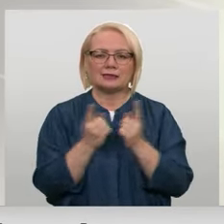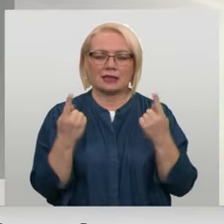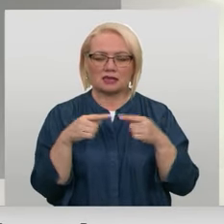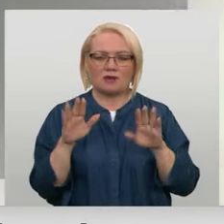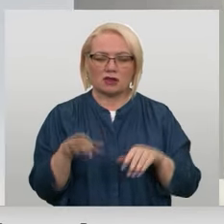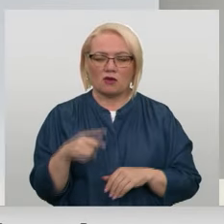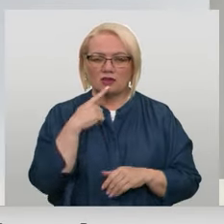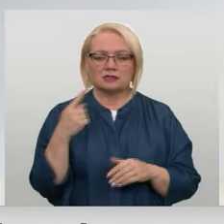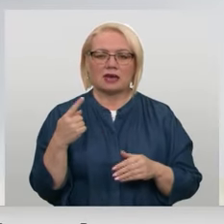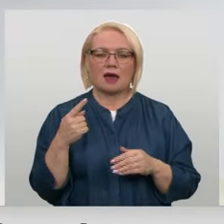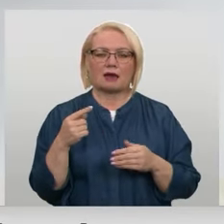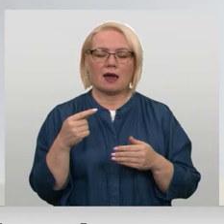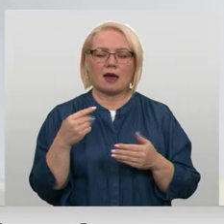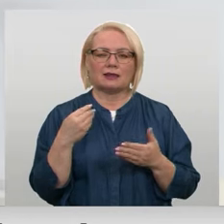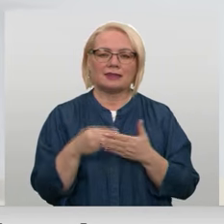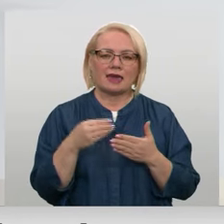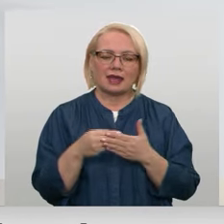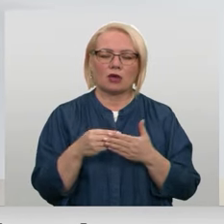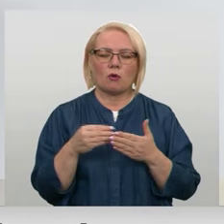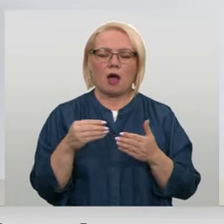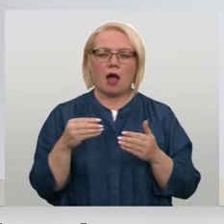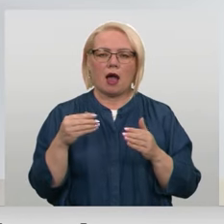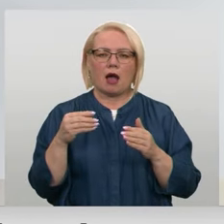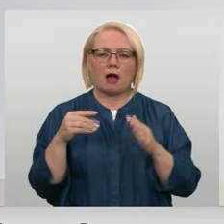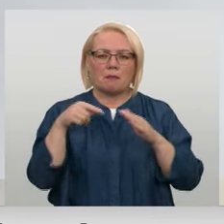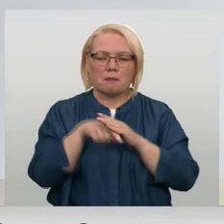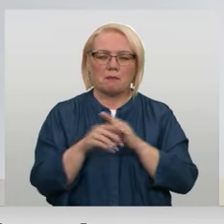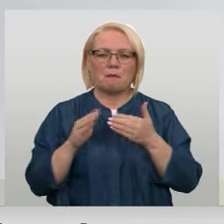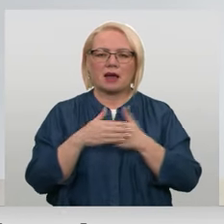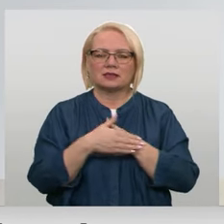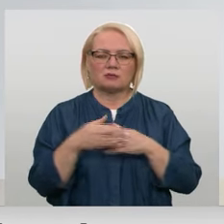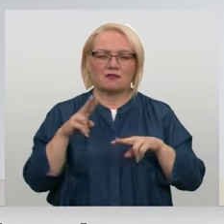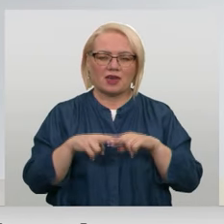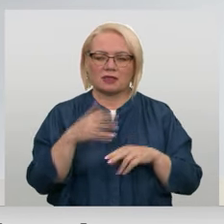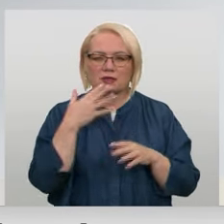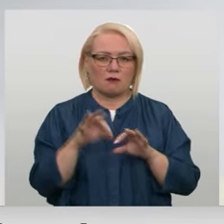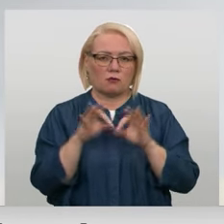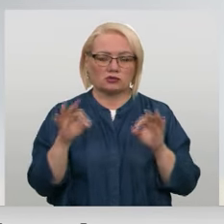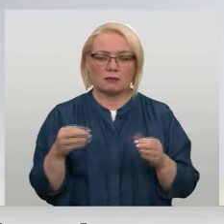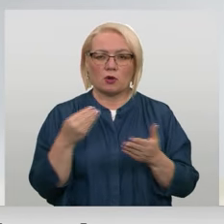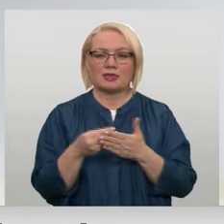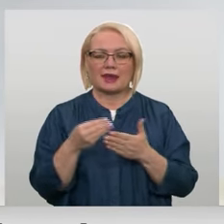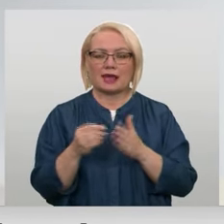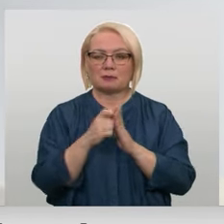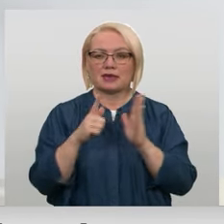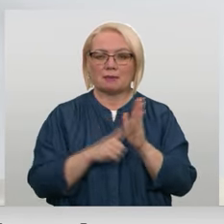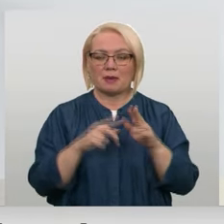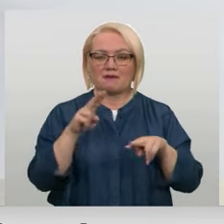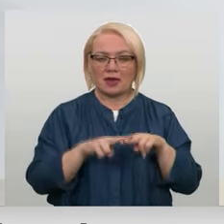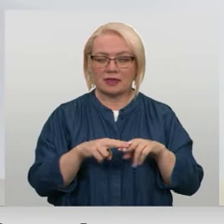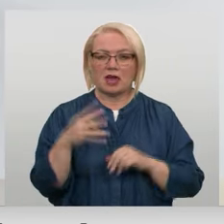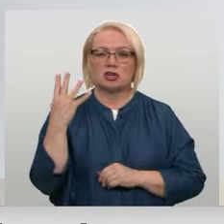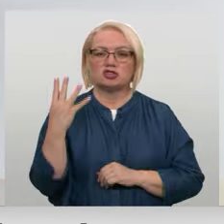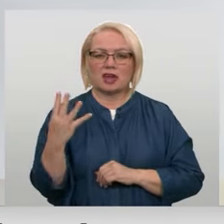Derīgo patveršanās vietu labiekārtošana nav uzsākta. Šobrīd no visām derīgajām 17 vietām 4 ir apzīmētas